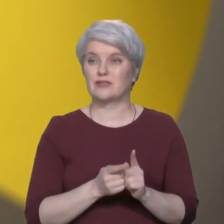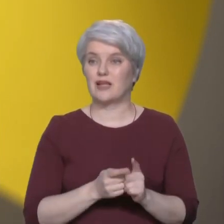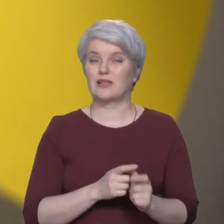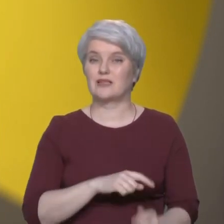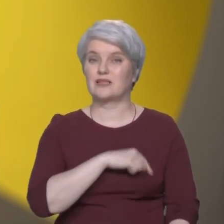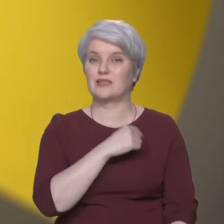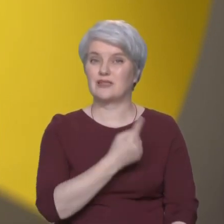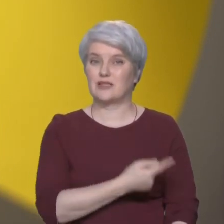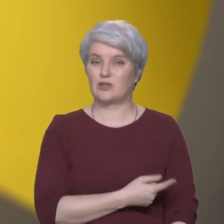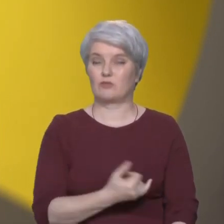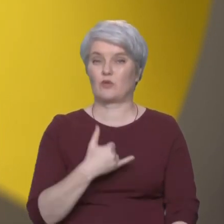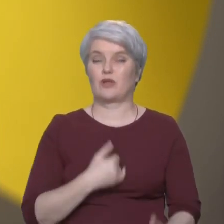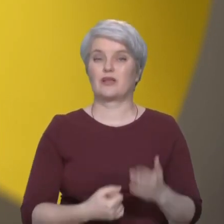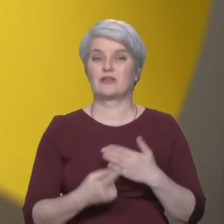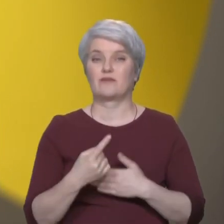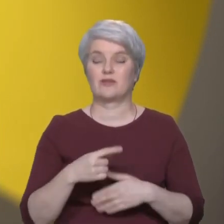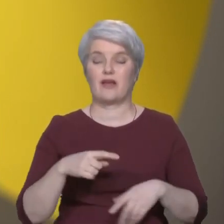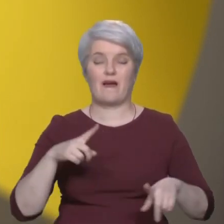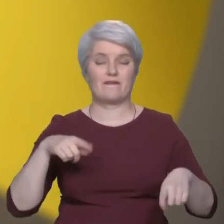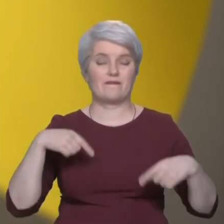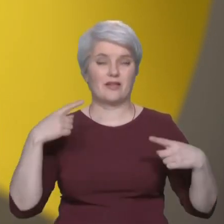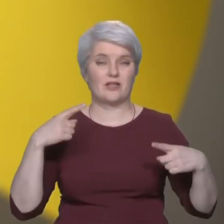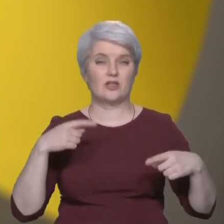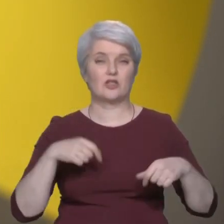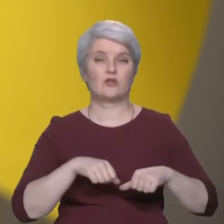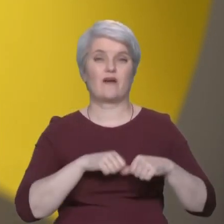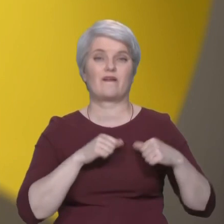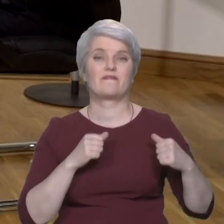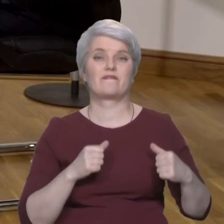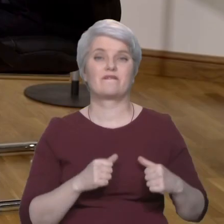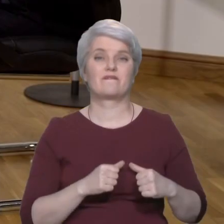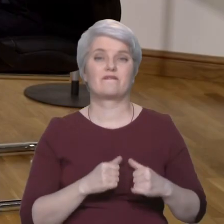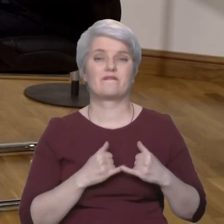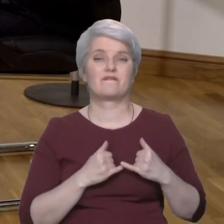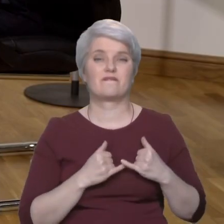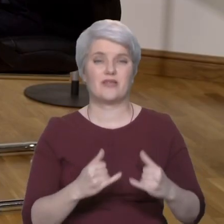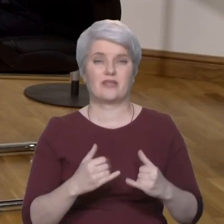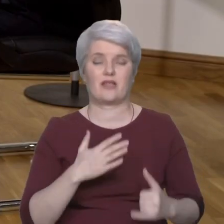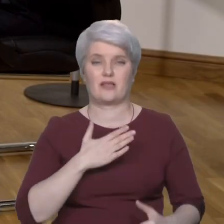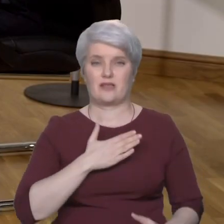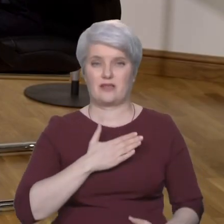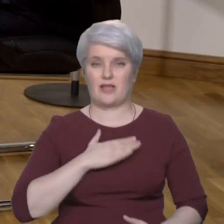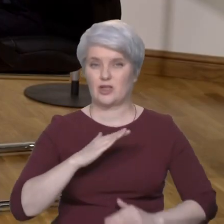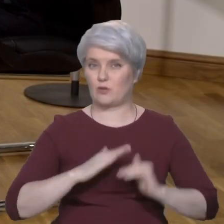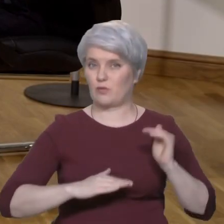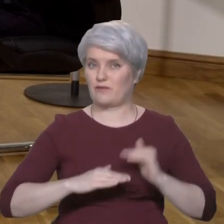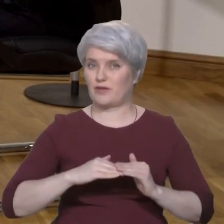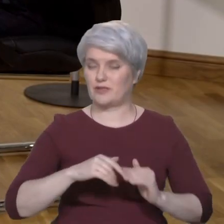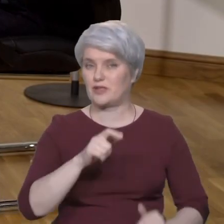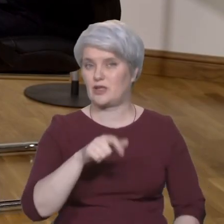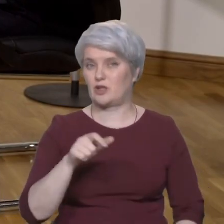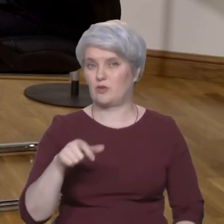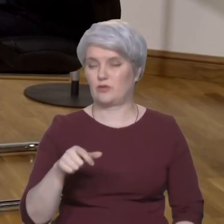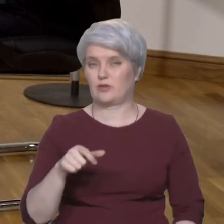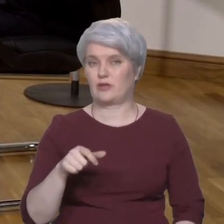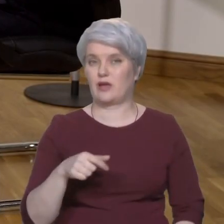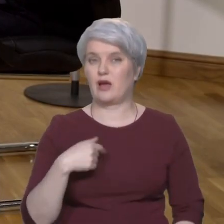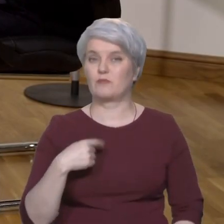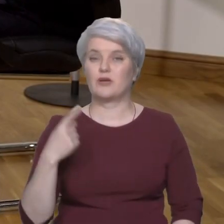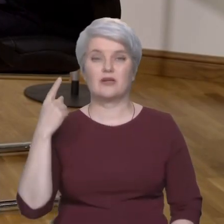У нас з'явилися фанатично віддані нашій професії люди. Ми постійно зараз чуємо про те, що Україна отримує